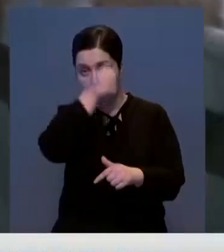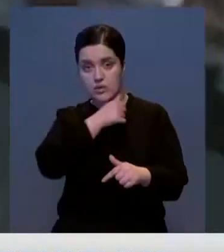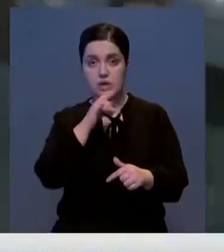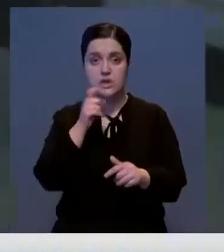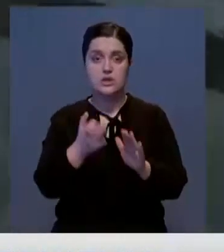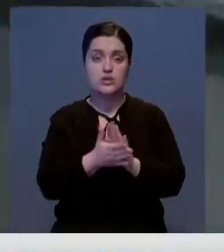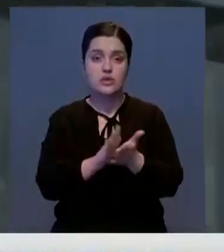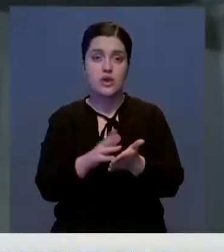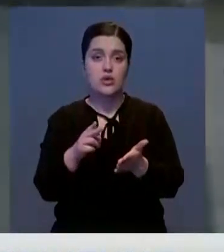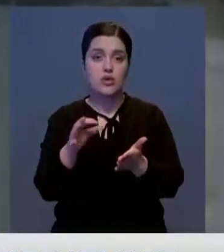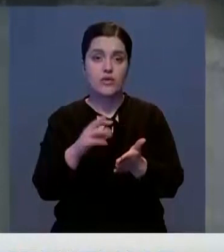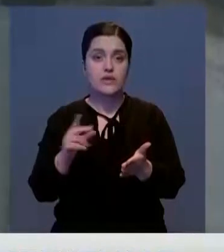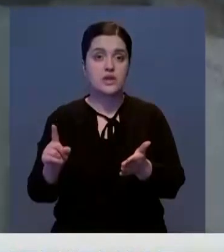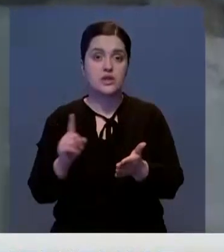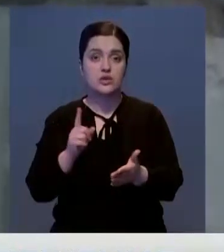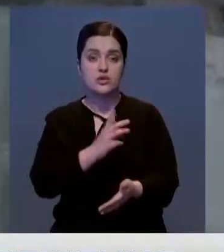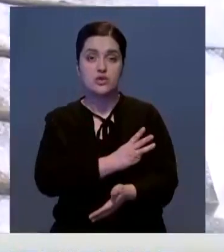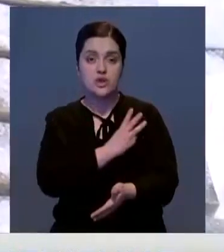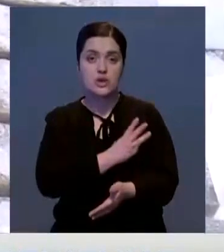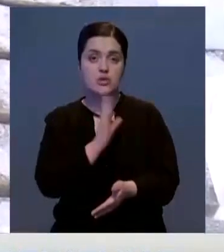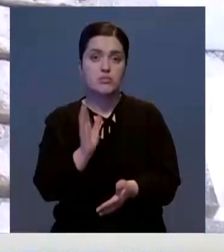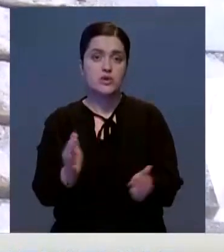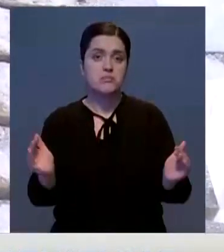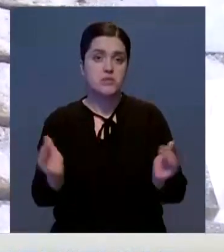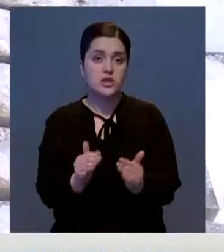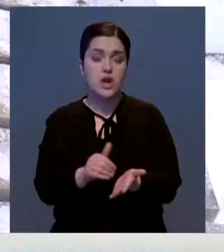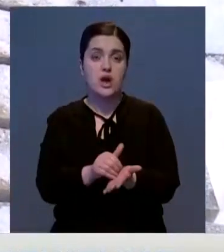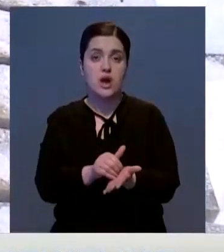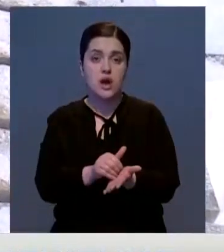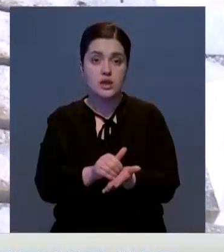этом году из-за ситуации с ковидом ожидается, что желающих будет